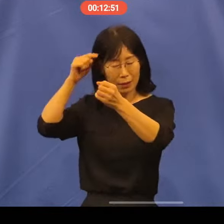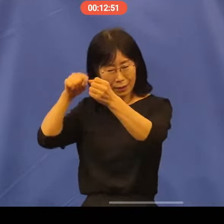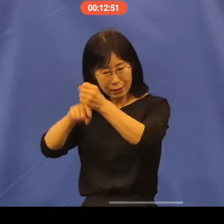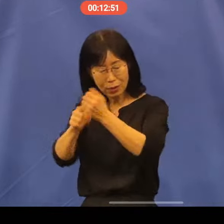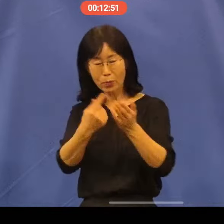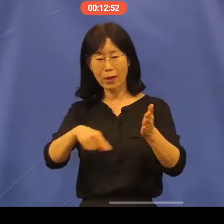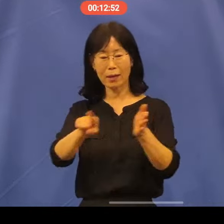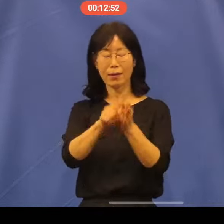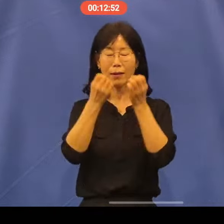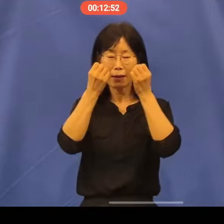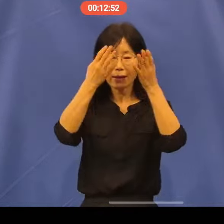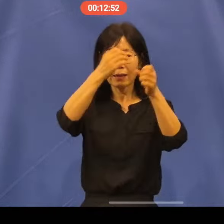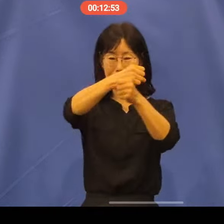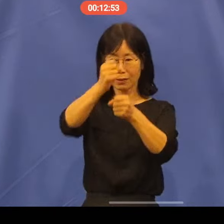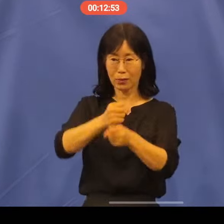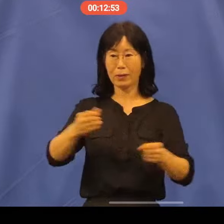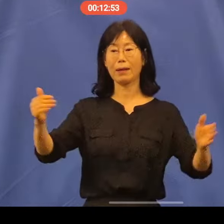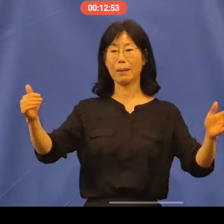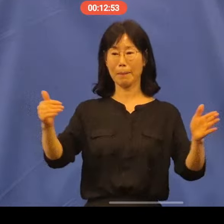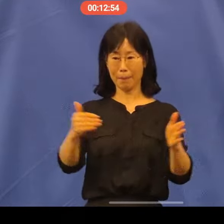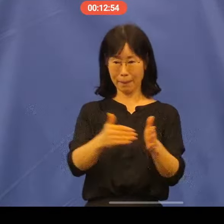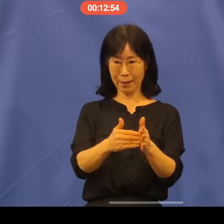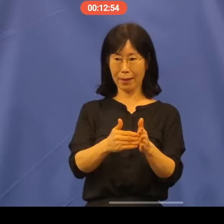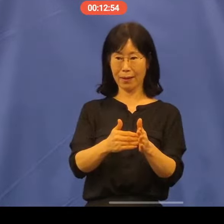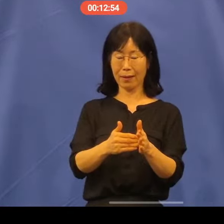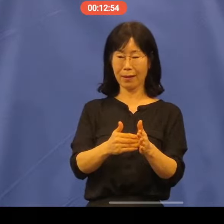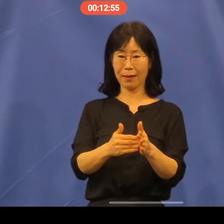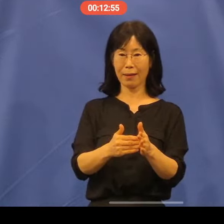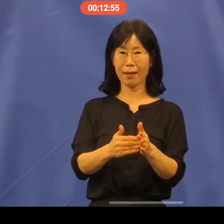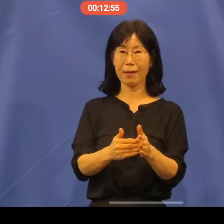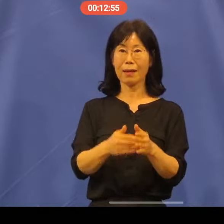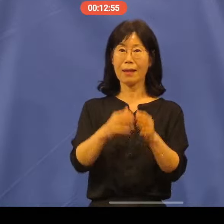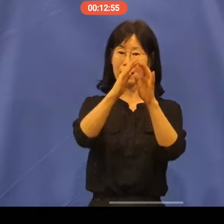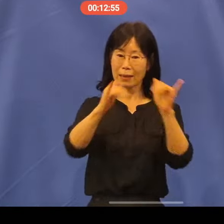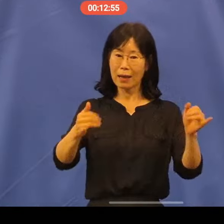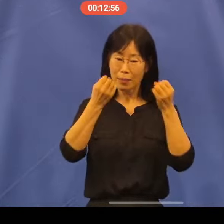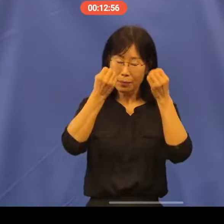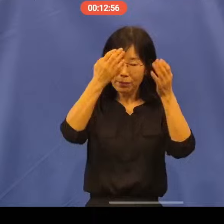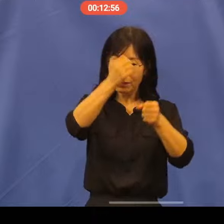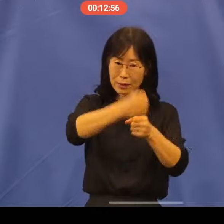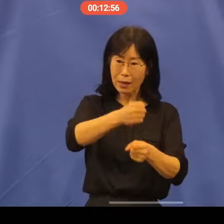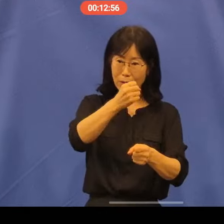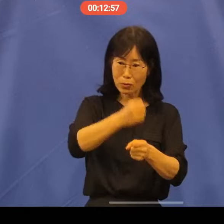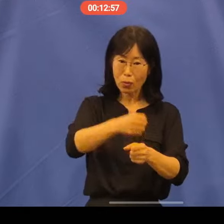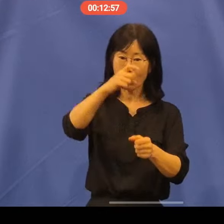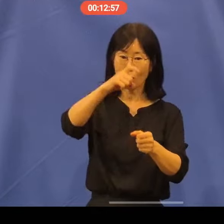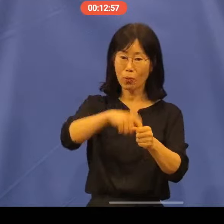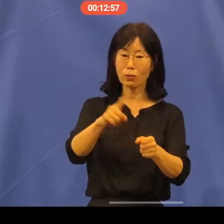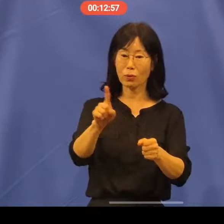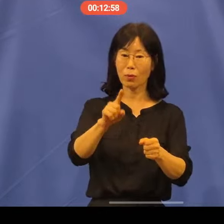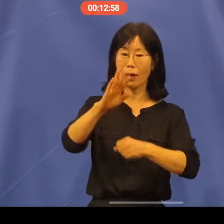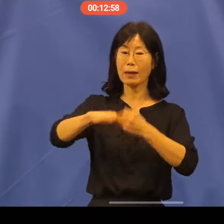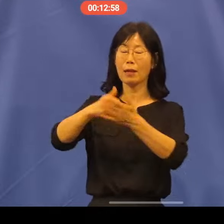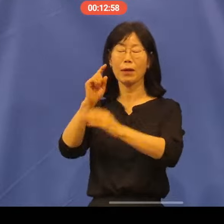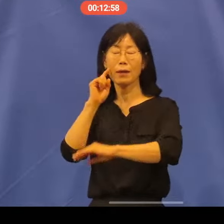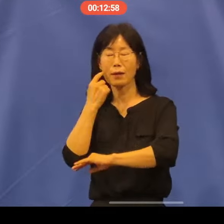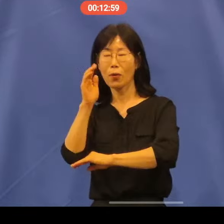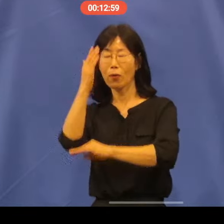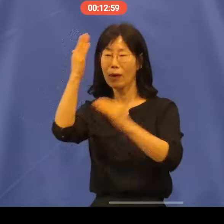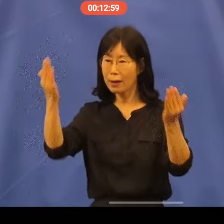창조되었다는 것입니다. 그러니까 하나님은 인간을 만드실 때도 당신의 영광을 위하여